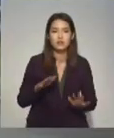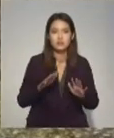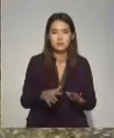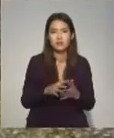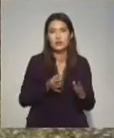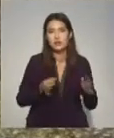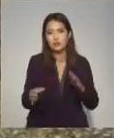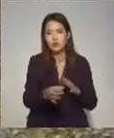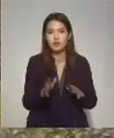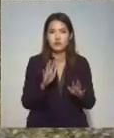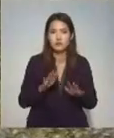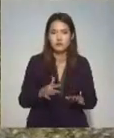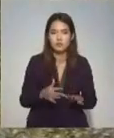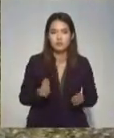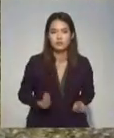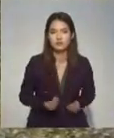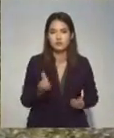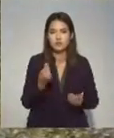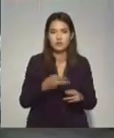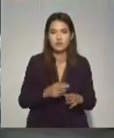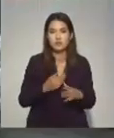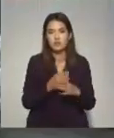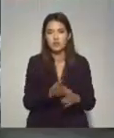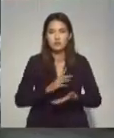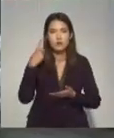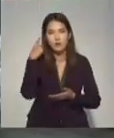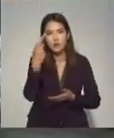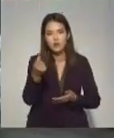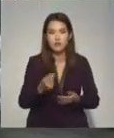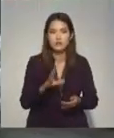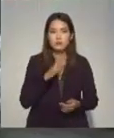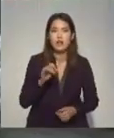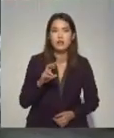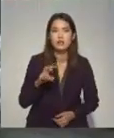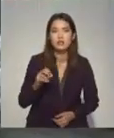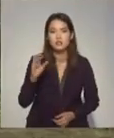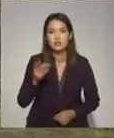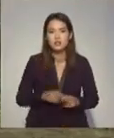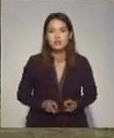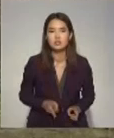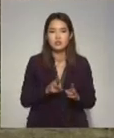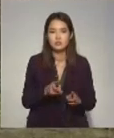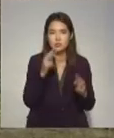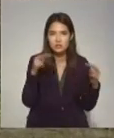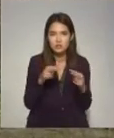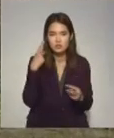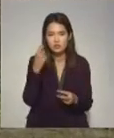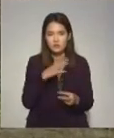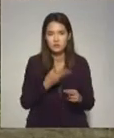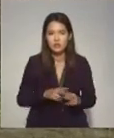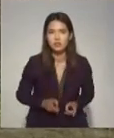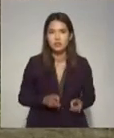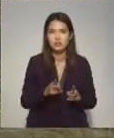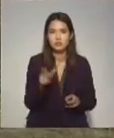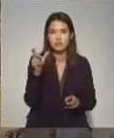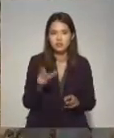ауыл жұртының төбе шашын тік тұрғызды. Бізге телефон арқылы хабарласқан Александра Егоренко бұл қылмыстың көз алдында болғанын айтады. Қылмысқа күдікті